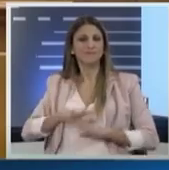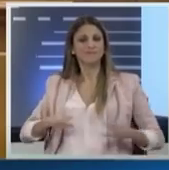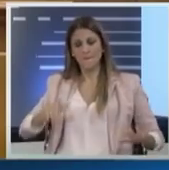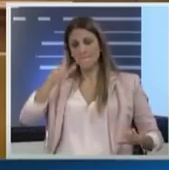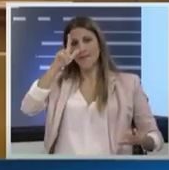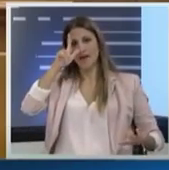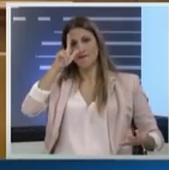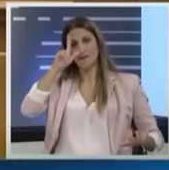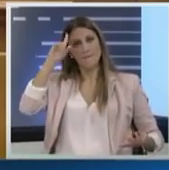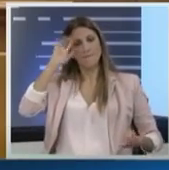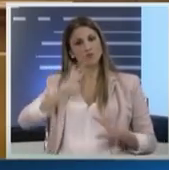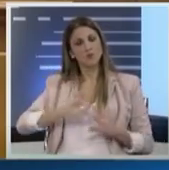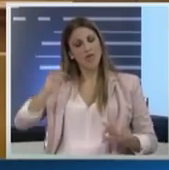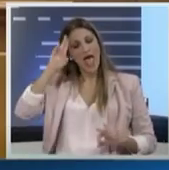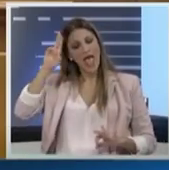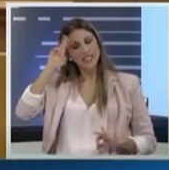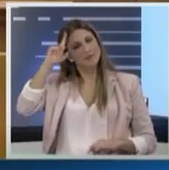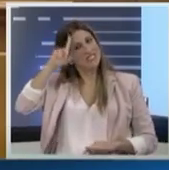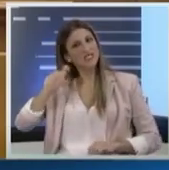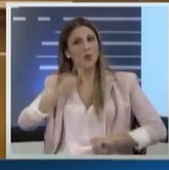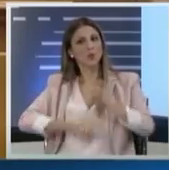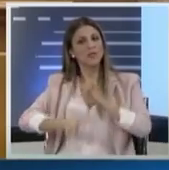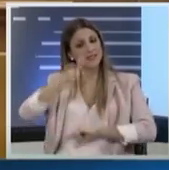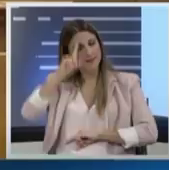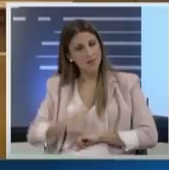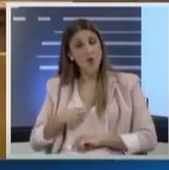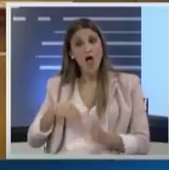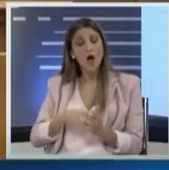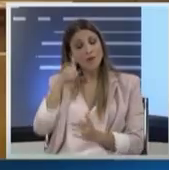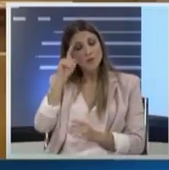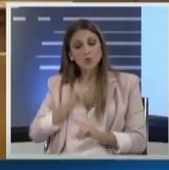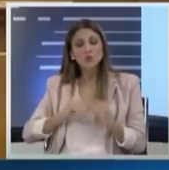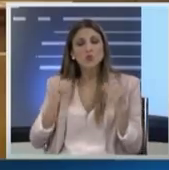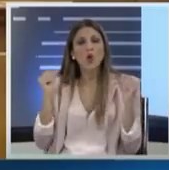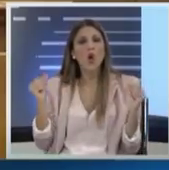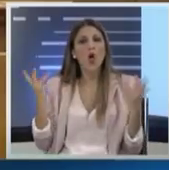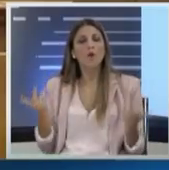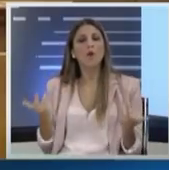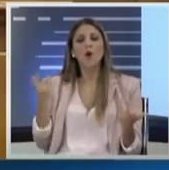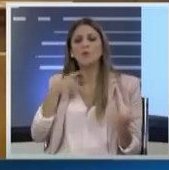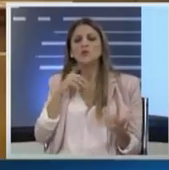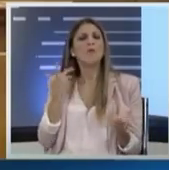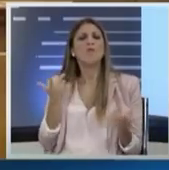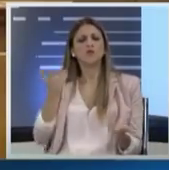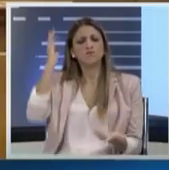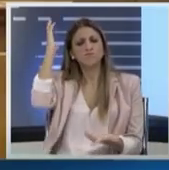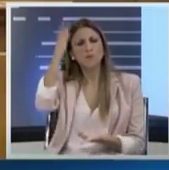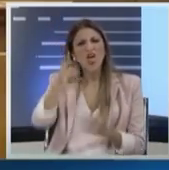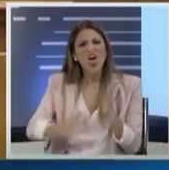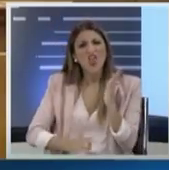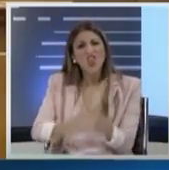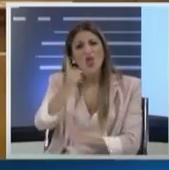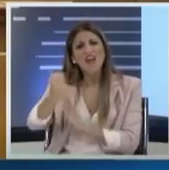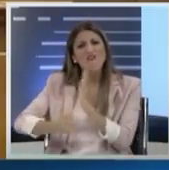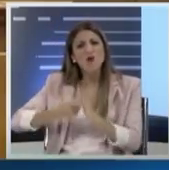μυαλό, ξέρουν ποιοι είναι αυτοί και με ποιο τρόπο τους καταδίκασαν στη φτώχεια με 12